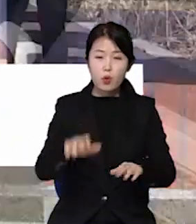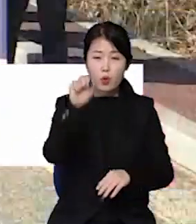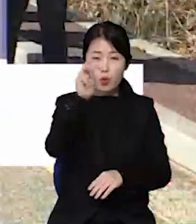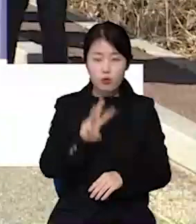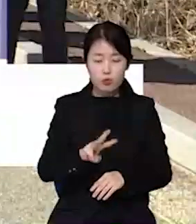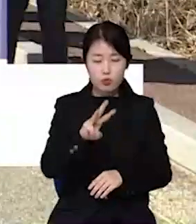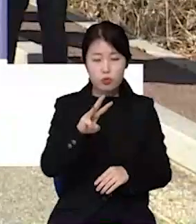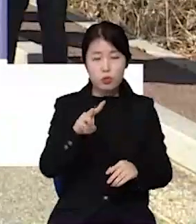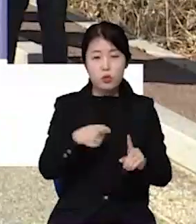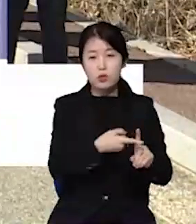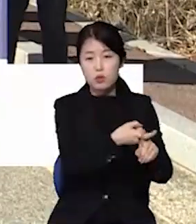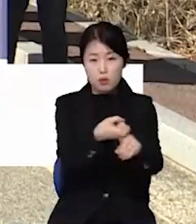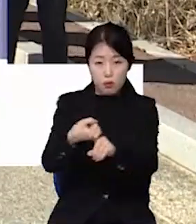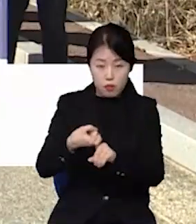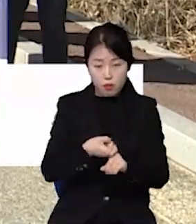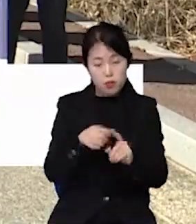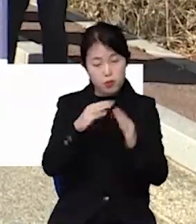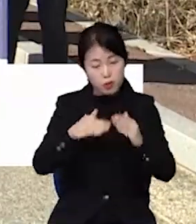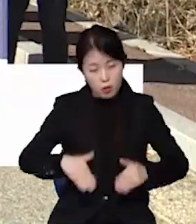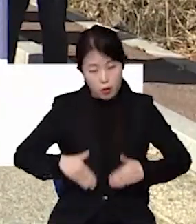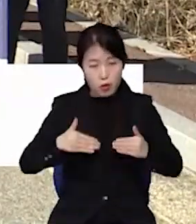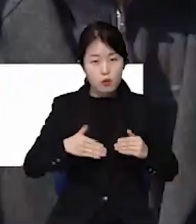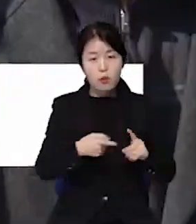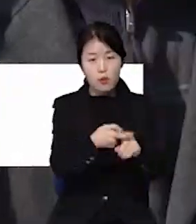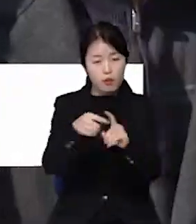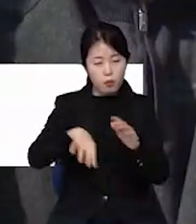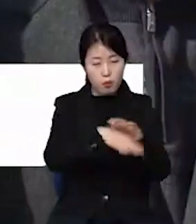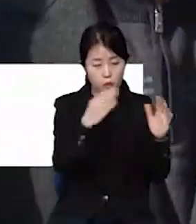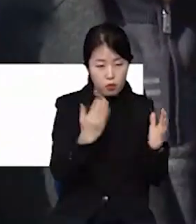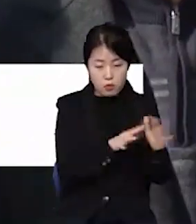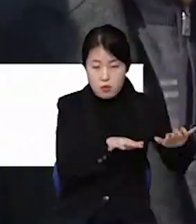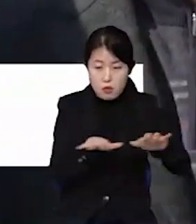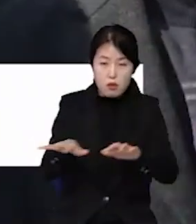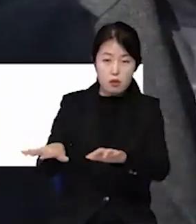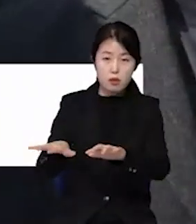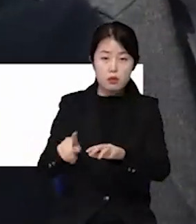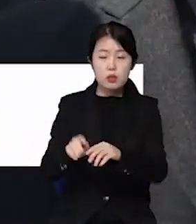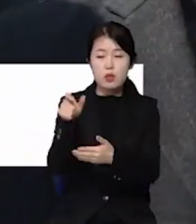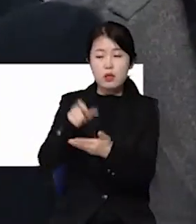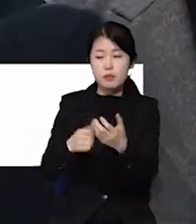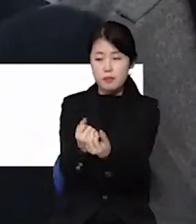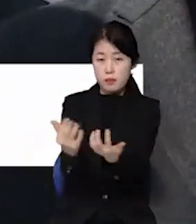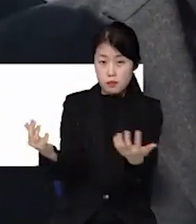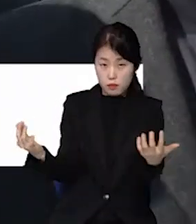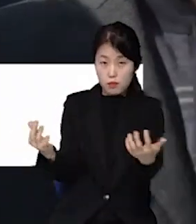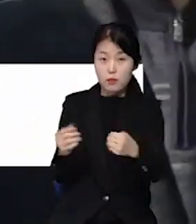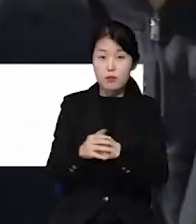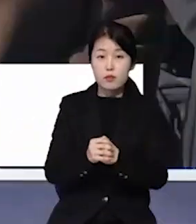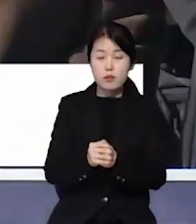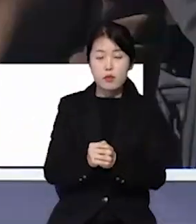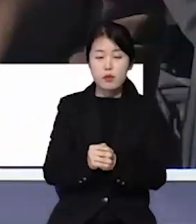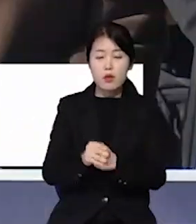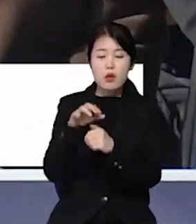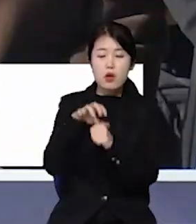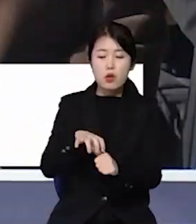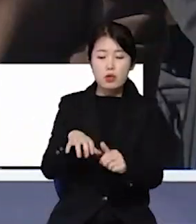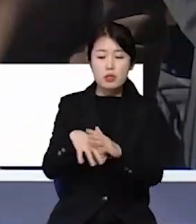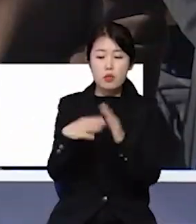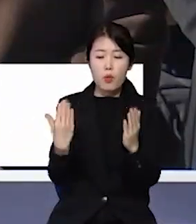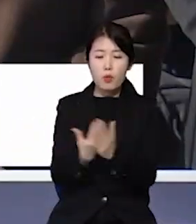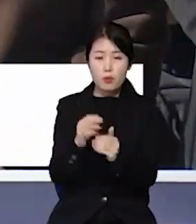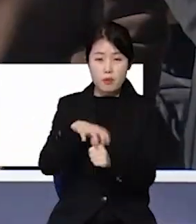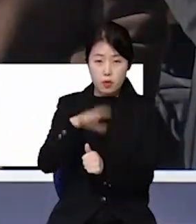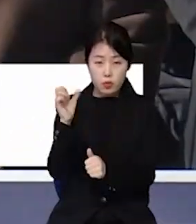전남 연맹 등 20여 개 지역 시민사회단체는 국정원 광주지부 앞에서 기자회견을 열고 구속자 전원을